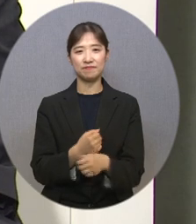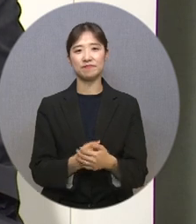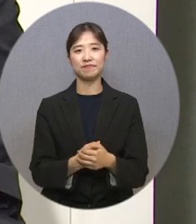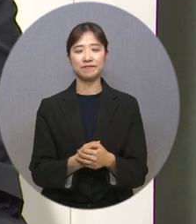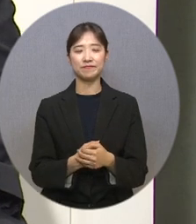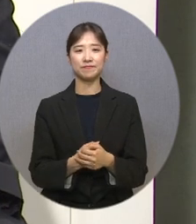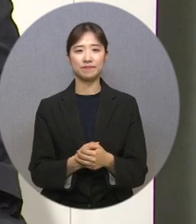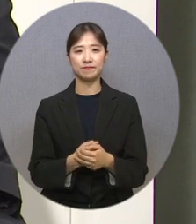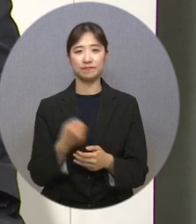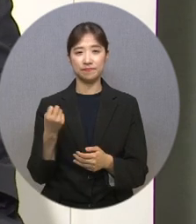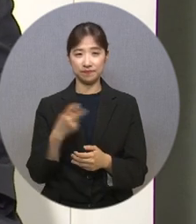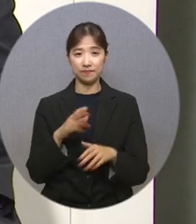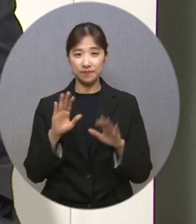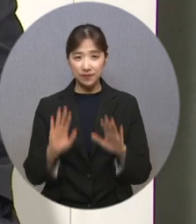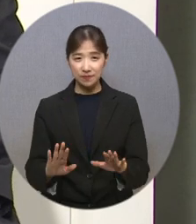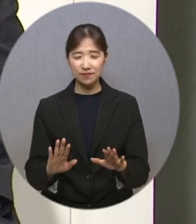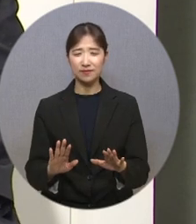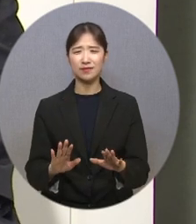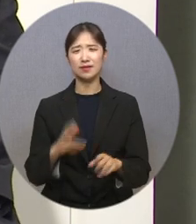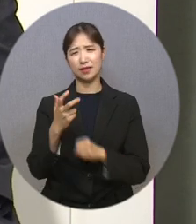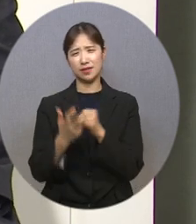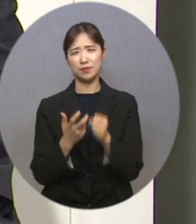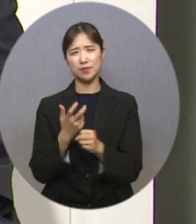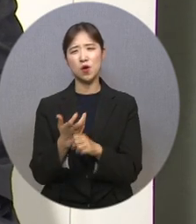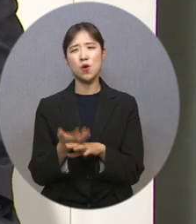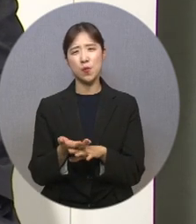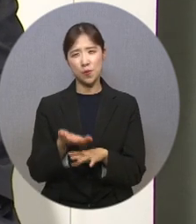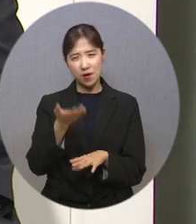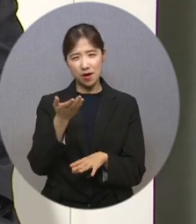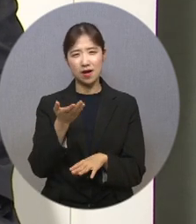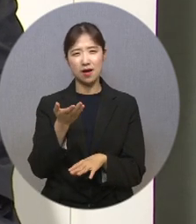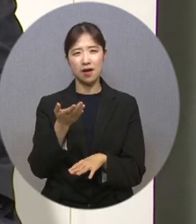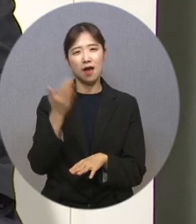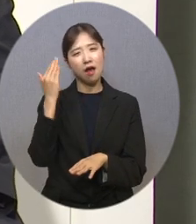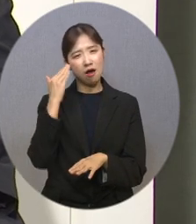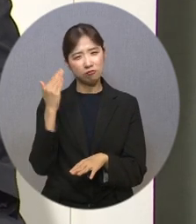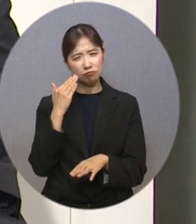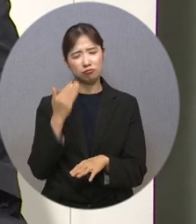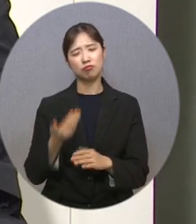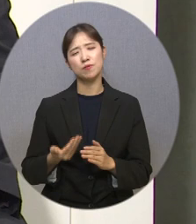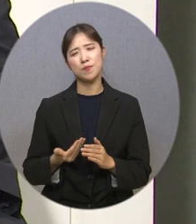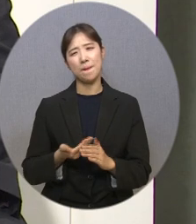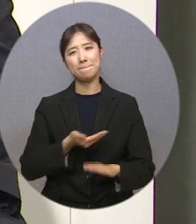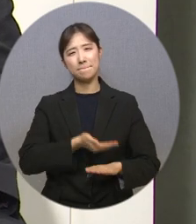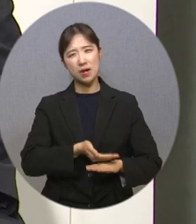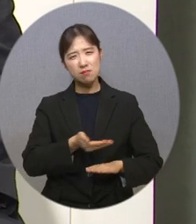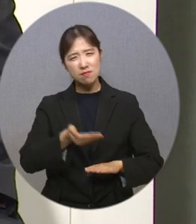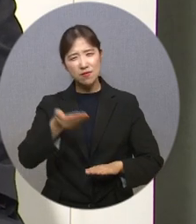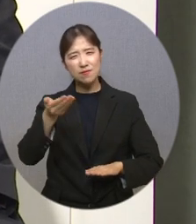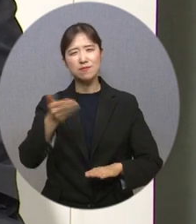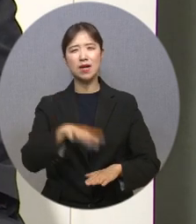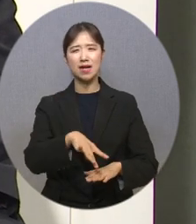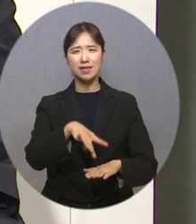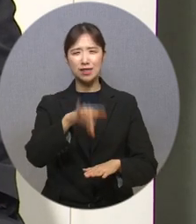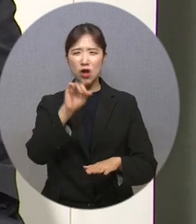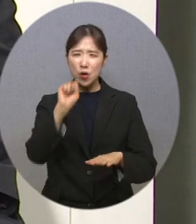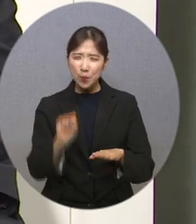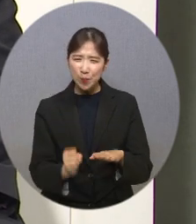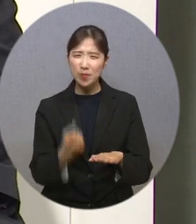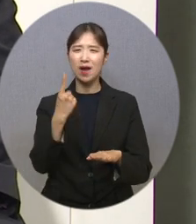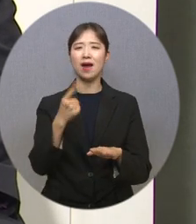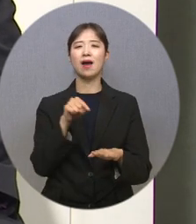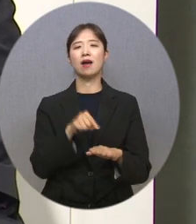이어주시고, 그야말로 오늘날까지 70년이 넘도록 우리나라가 이렇게 발전할 수 있는 계기를 만들어